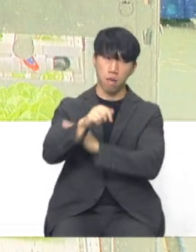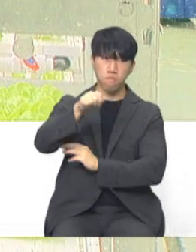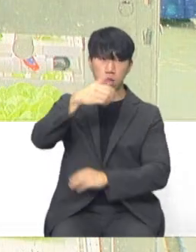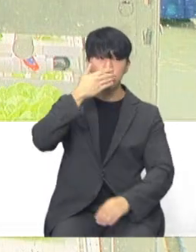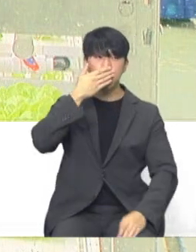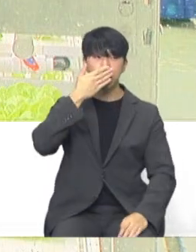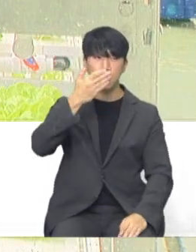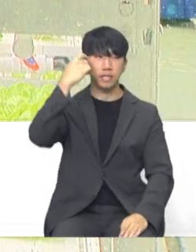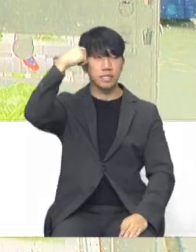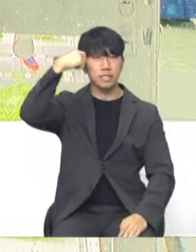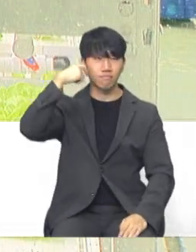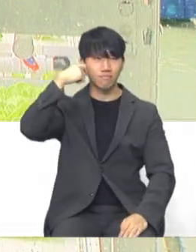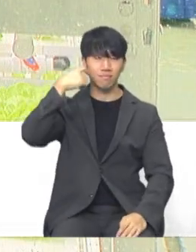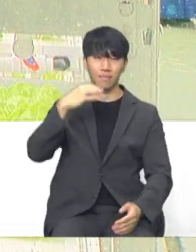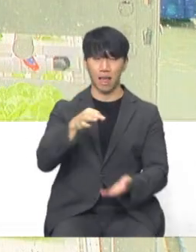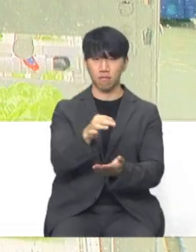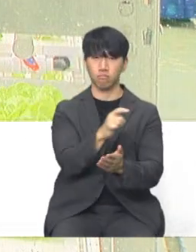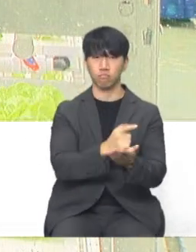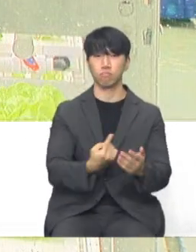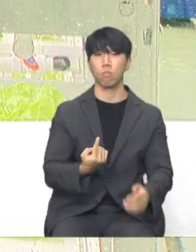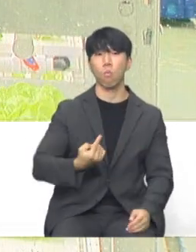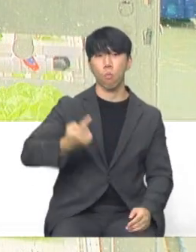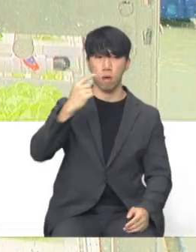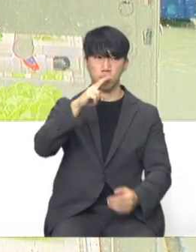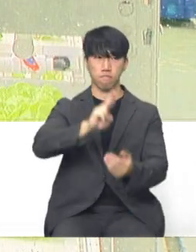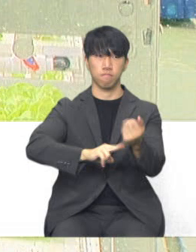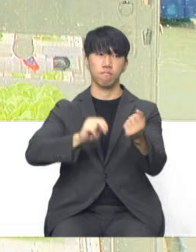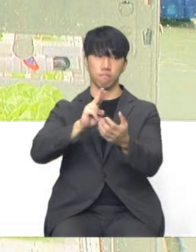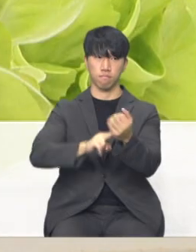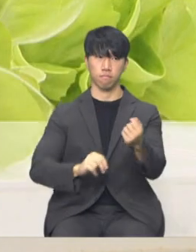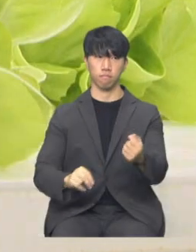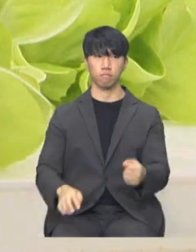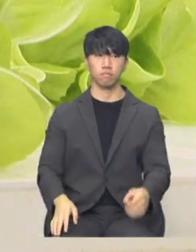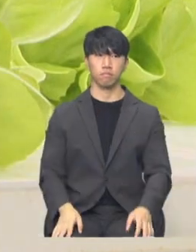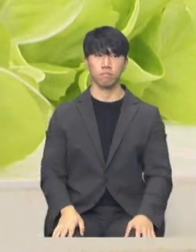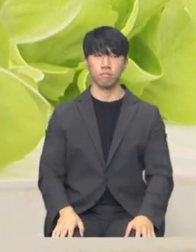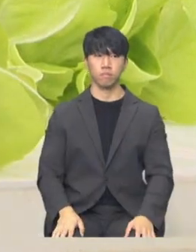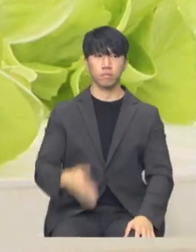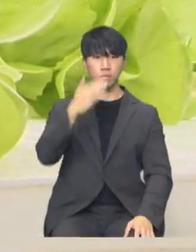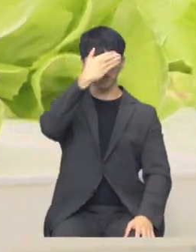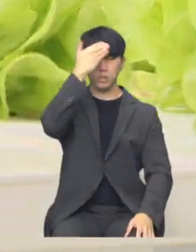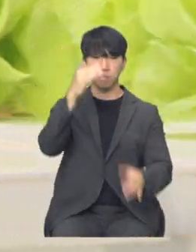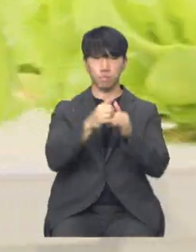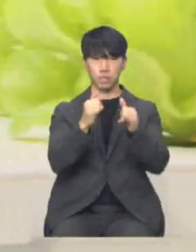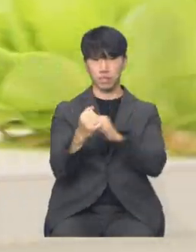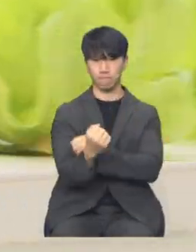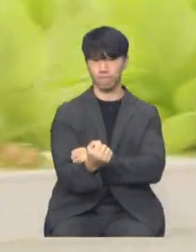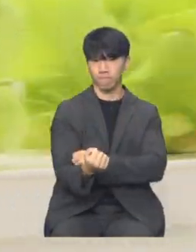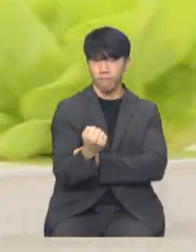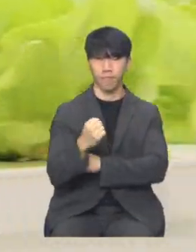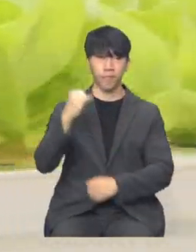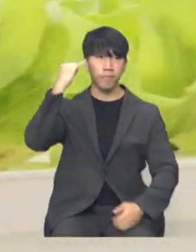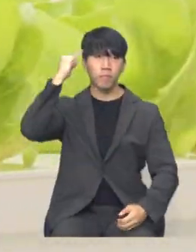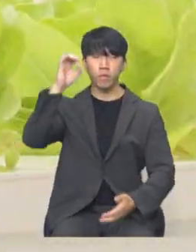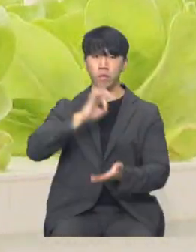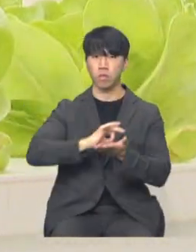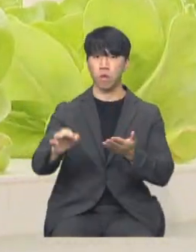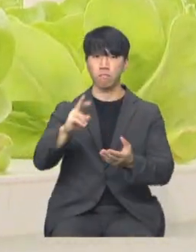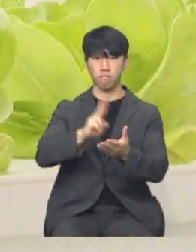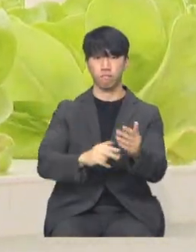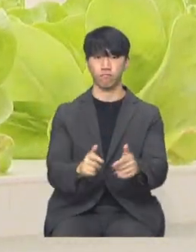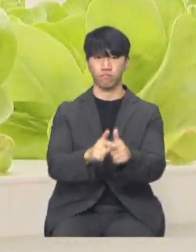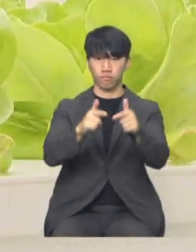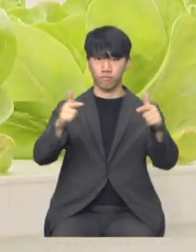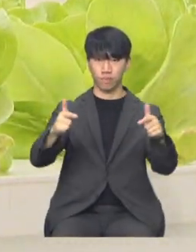같은 느낌으로 퀄을 좀 높여서 판매를 하려고 하고 있습니다. 청년들의 패기와 아이디어가 더해져 판로를 넓혀가는